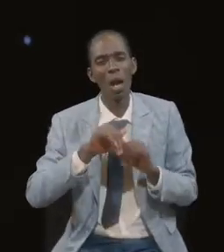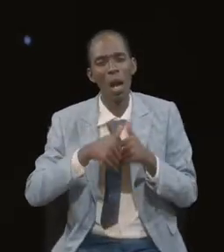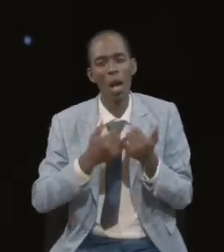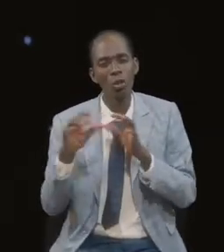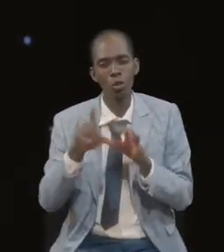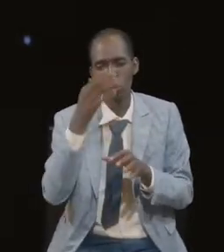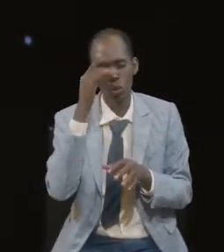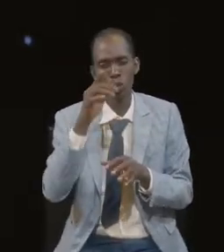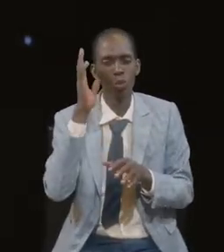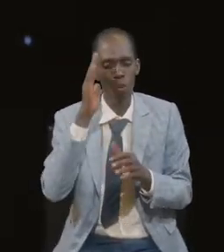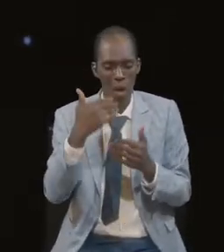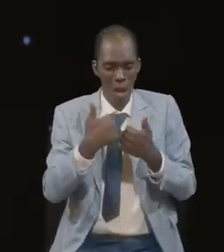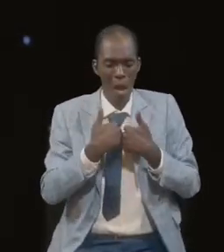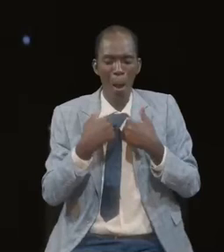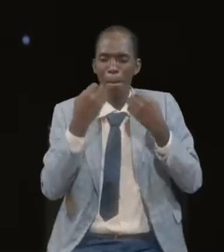encore plusieurs années?